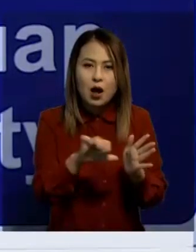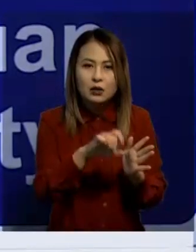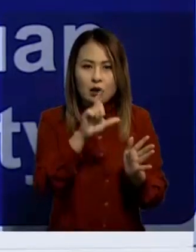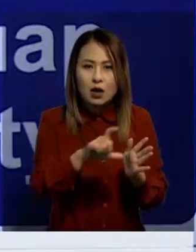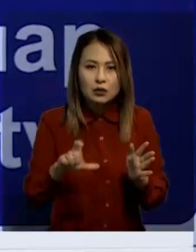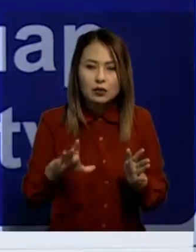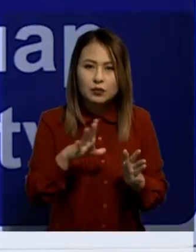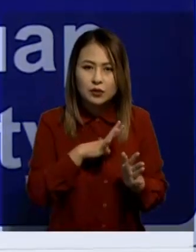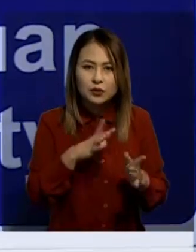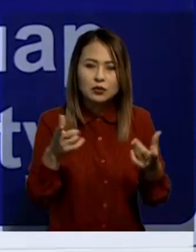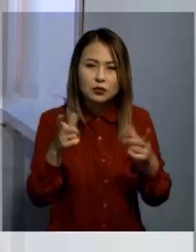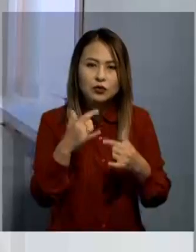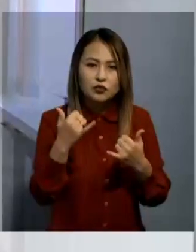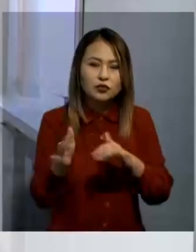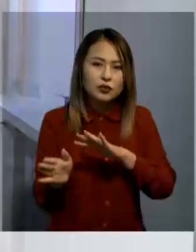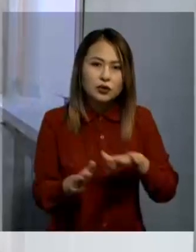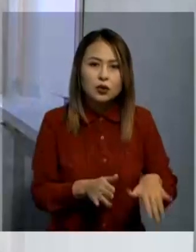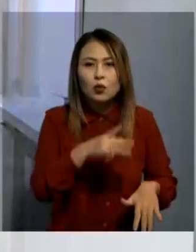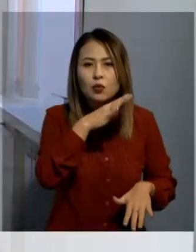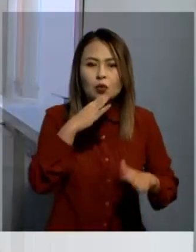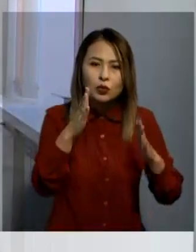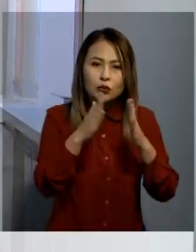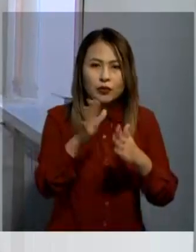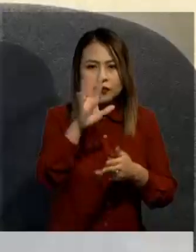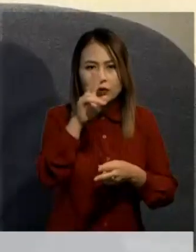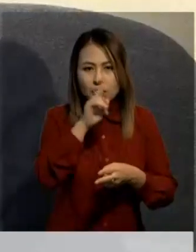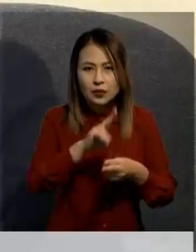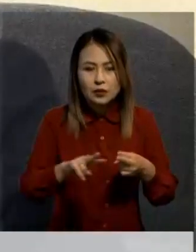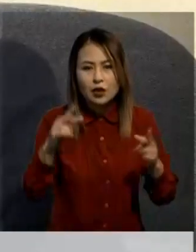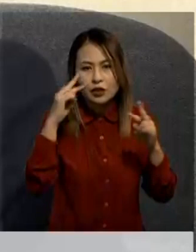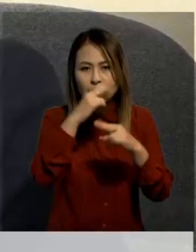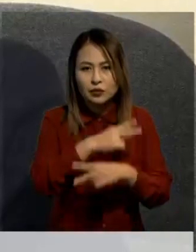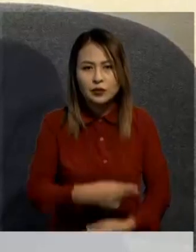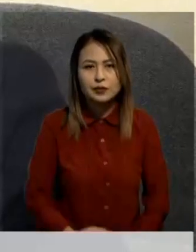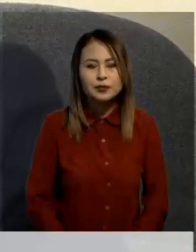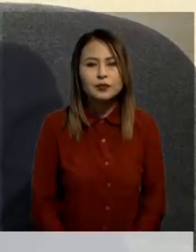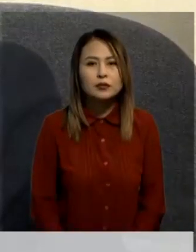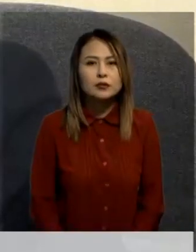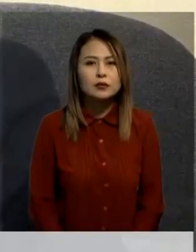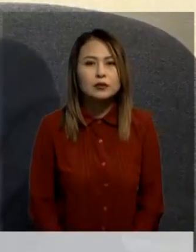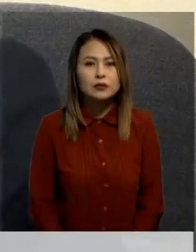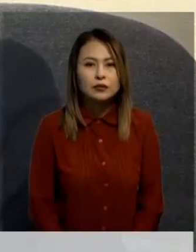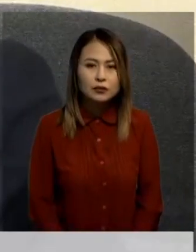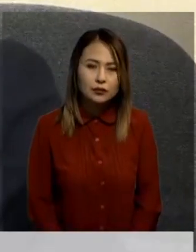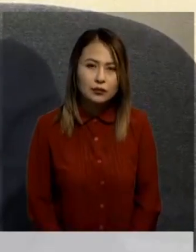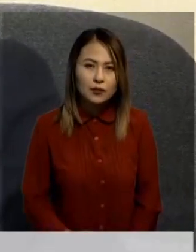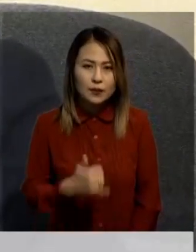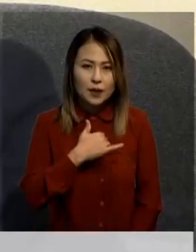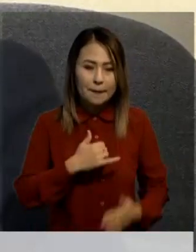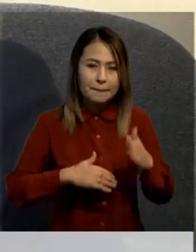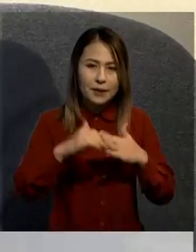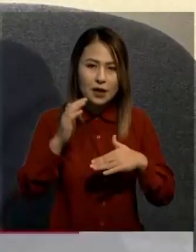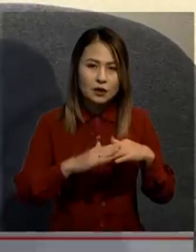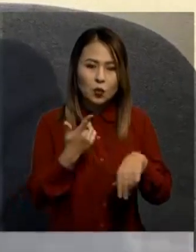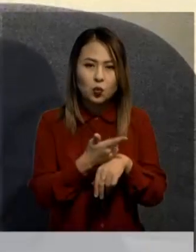мүшелері ампутацияланған. Үсік шалғандардың көбі үй күйсі жүргендер десеңіз қателесесіз. Очень успешный бизнесмен. Біздің тәжірибеде